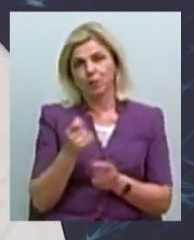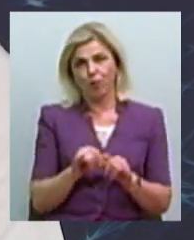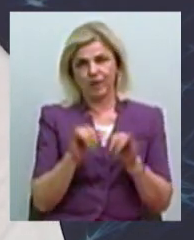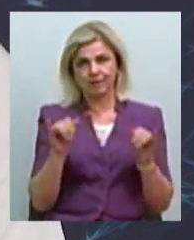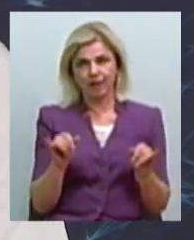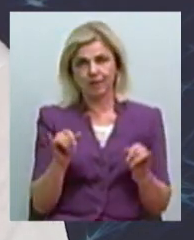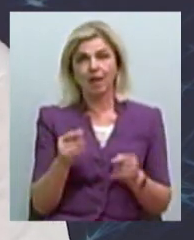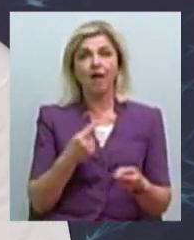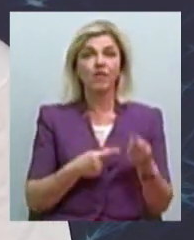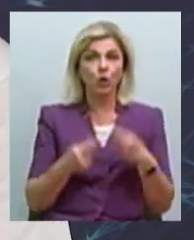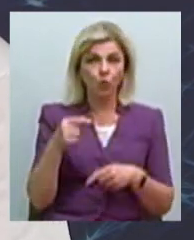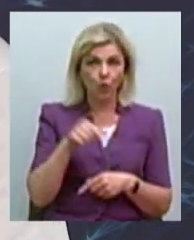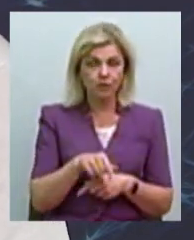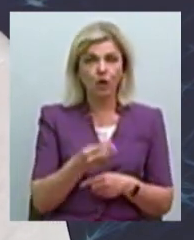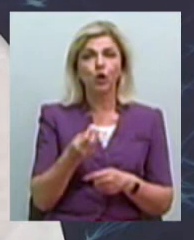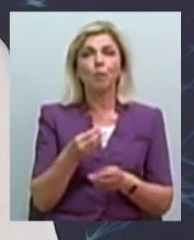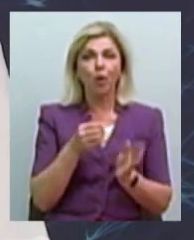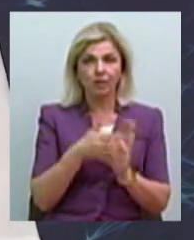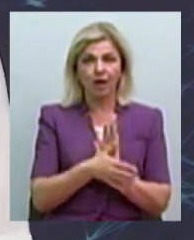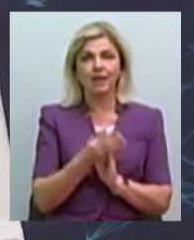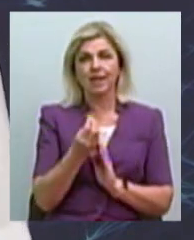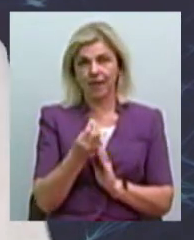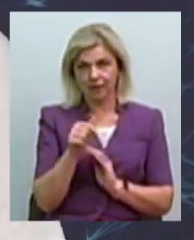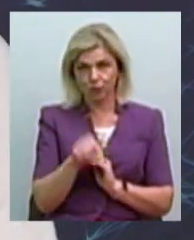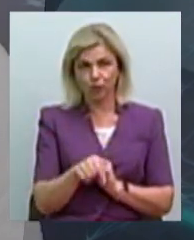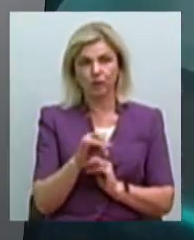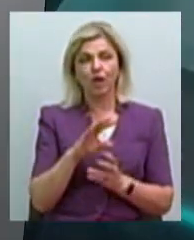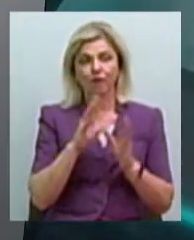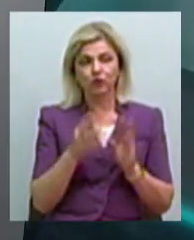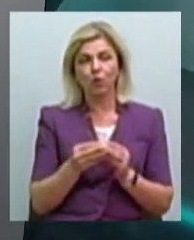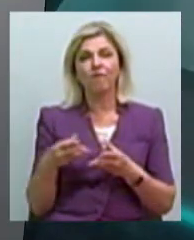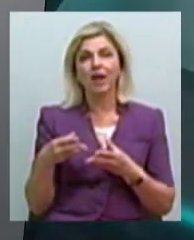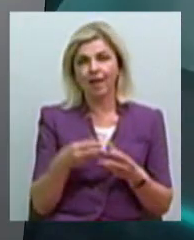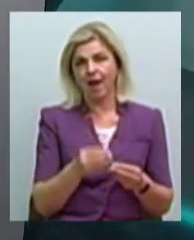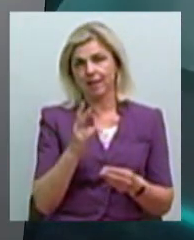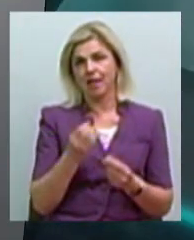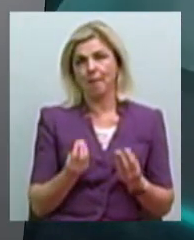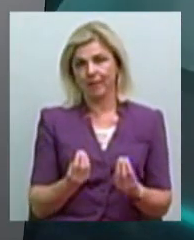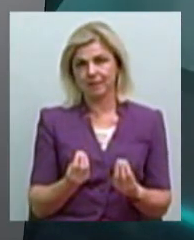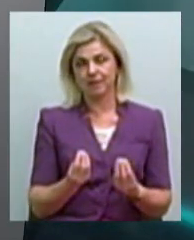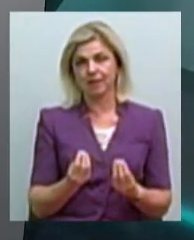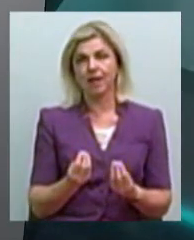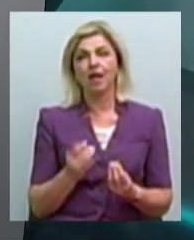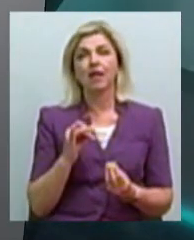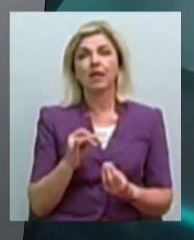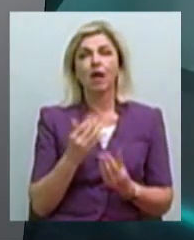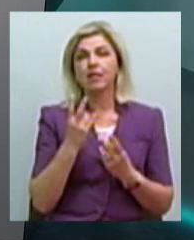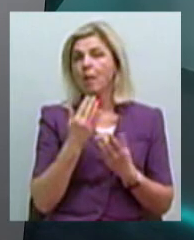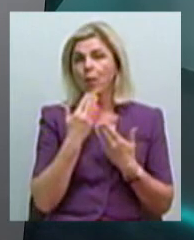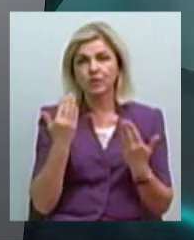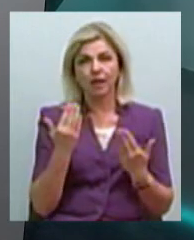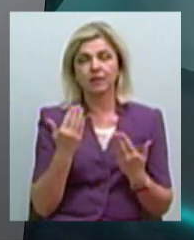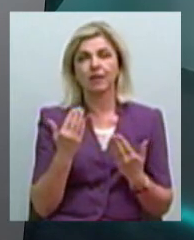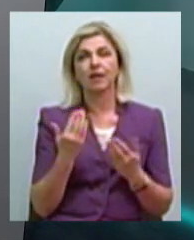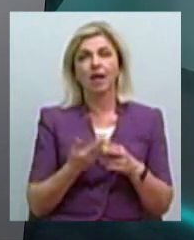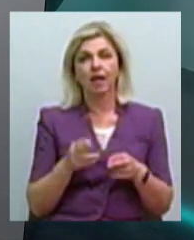Соответственно, он вернется, снова же потратит здесь деньги, к примеру, да, это все влияет на бизнес положительным образом. И опять же, не в последнюю очередь, это